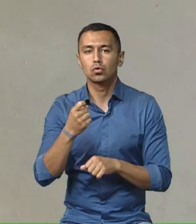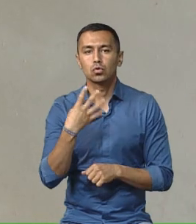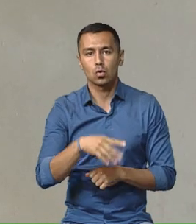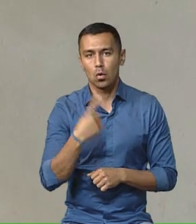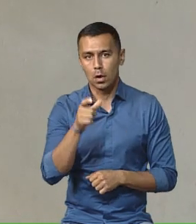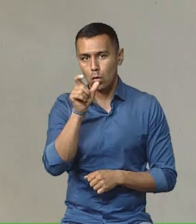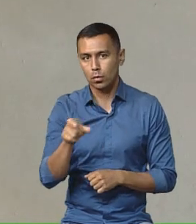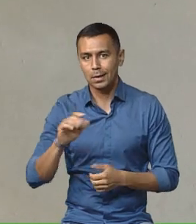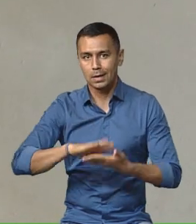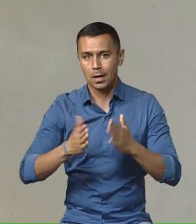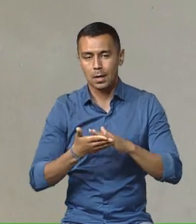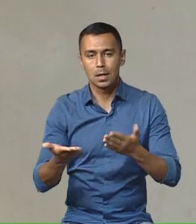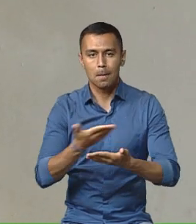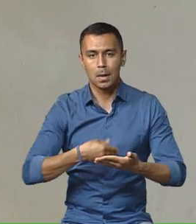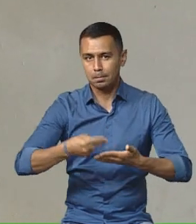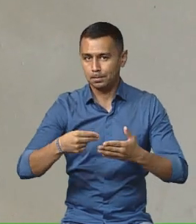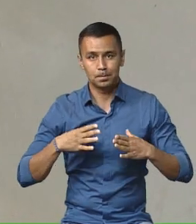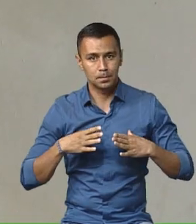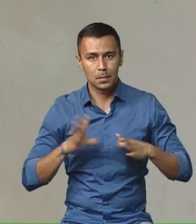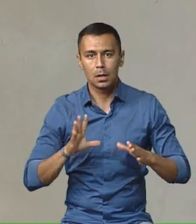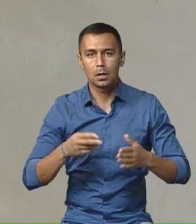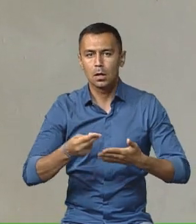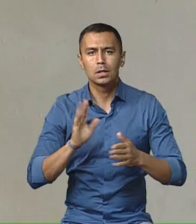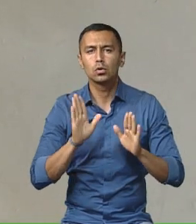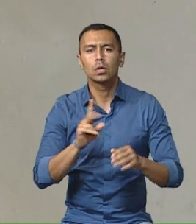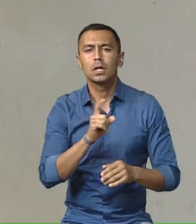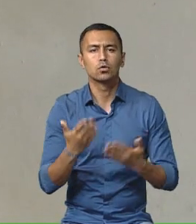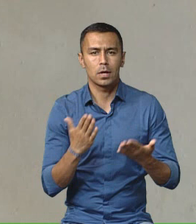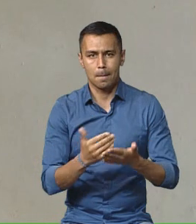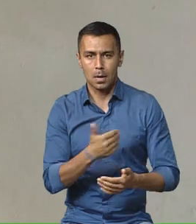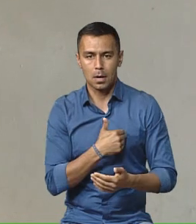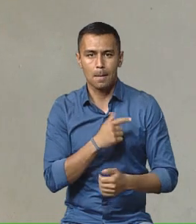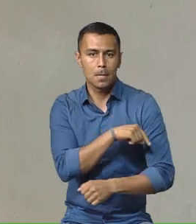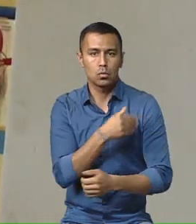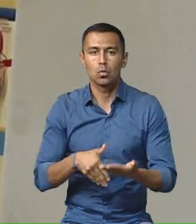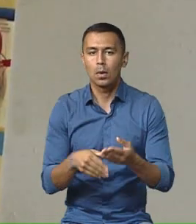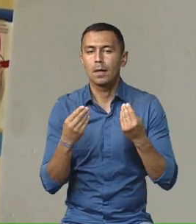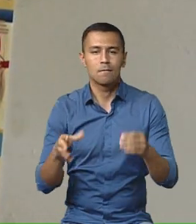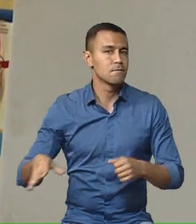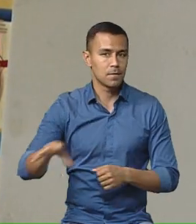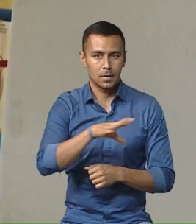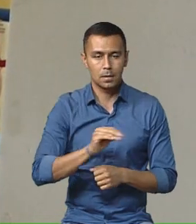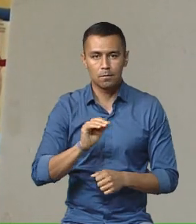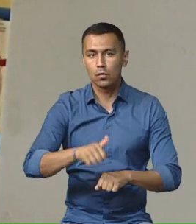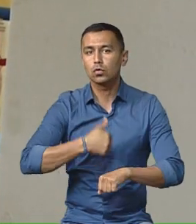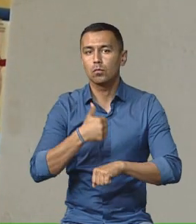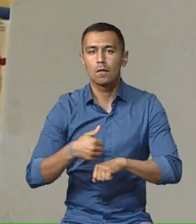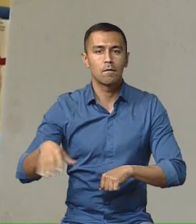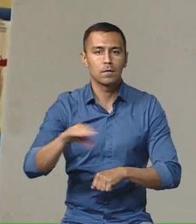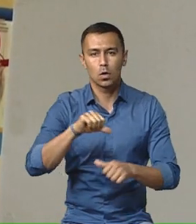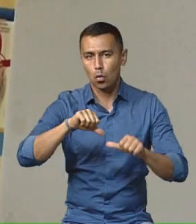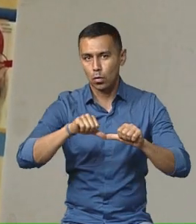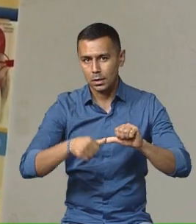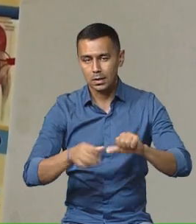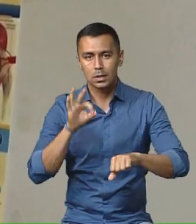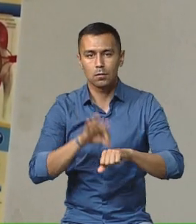людина. Декларацію ми укладаємо лише по бажанню. Медичну допомогу надаємо всім. В основному всі хронічні